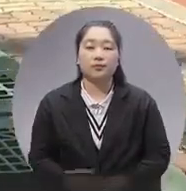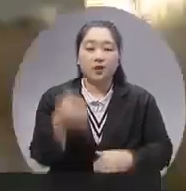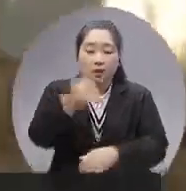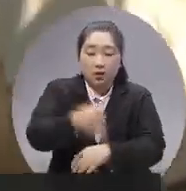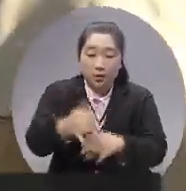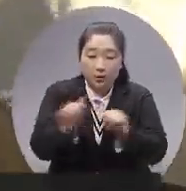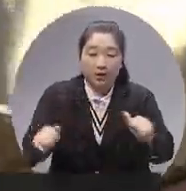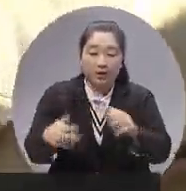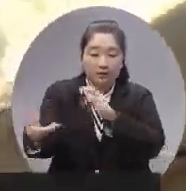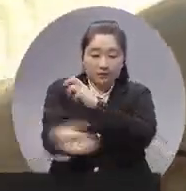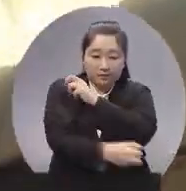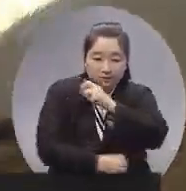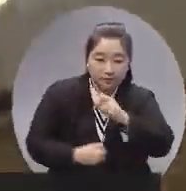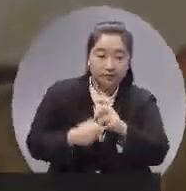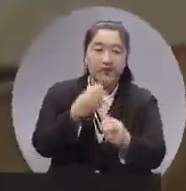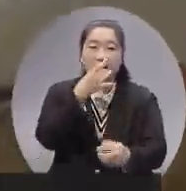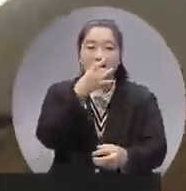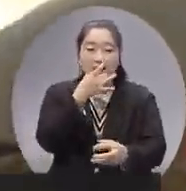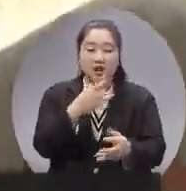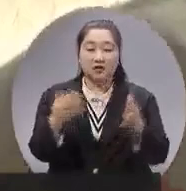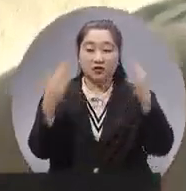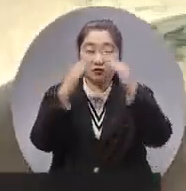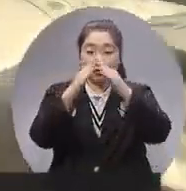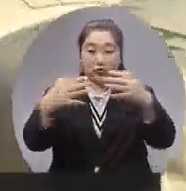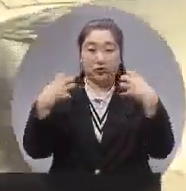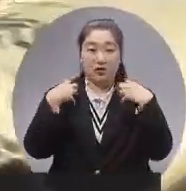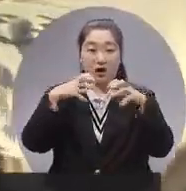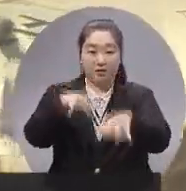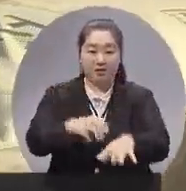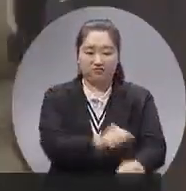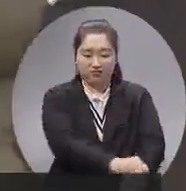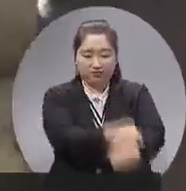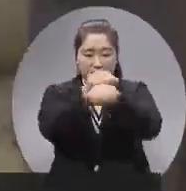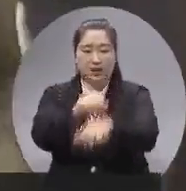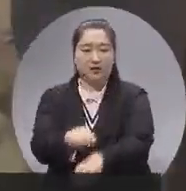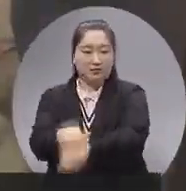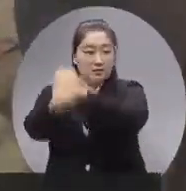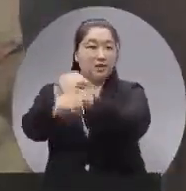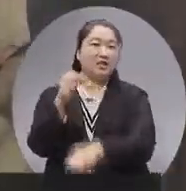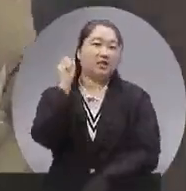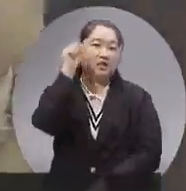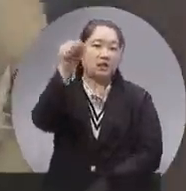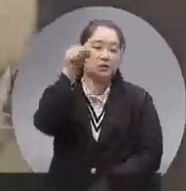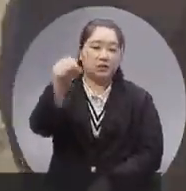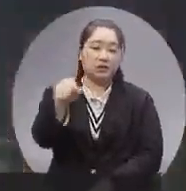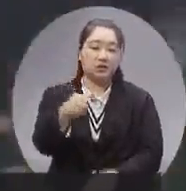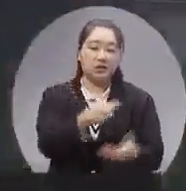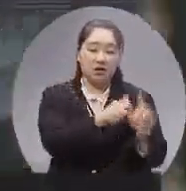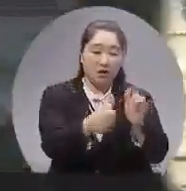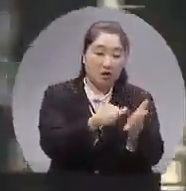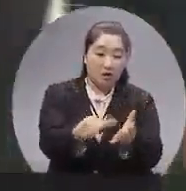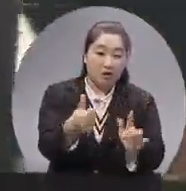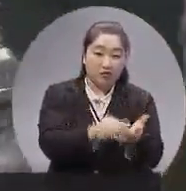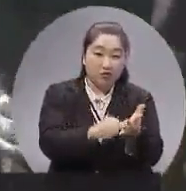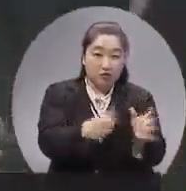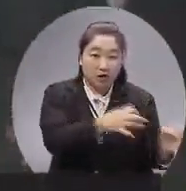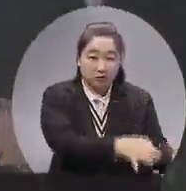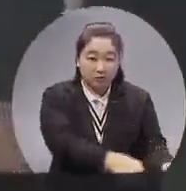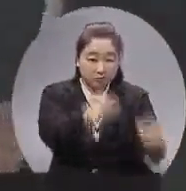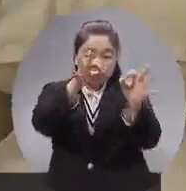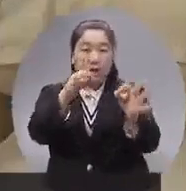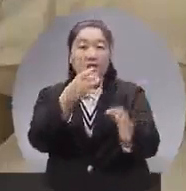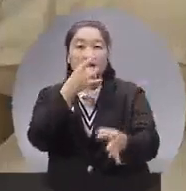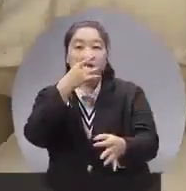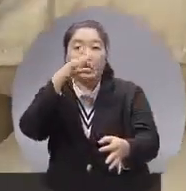농민들이 탈곡한 쌀을 군청 앞에 쌓는 야적 시위를 벌이고 있습니다. 각종 자재값은 폭등했는데 쌀값은 전년보다